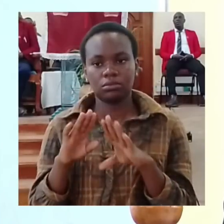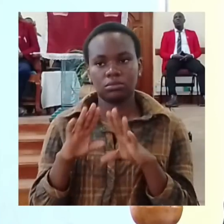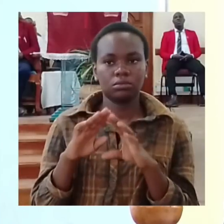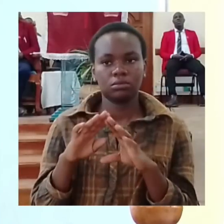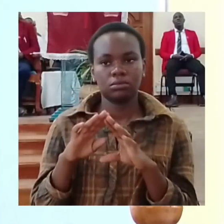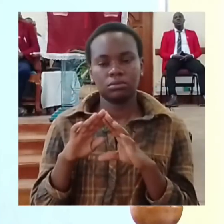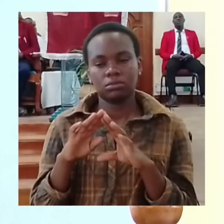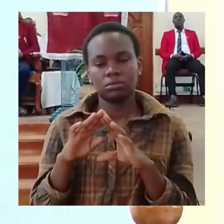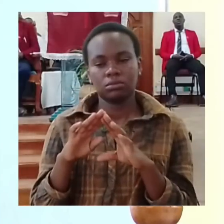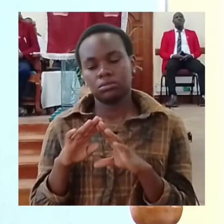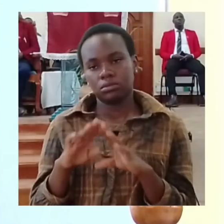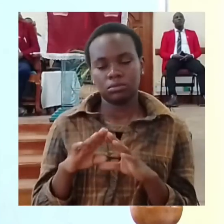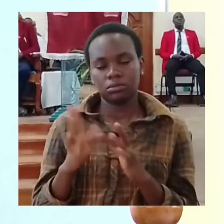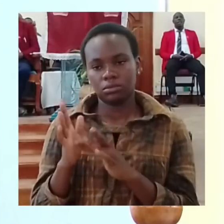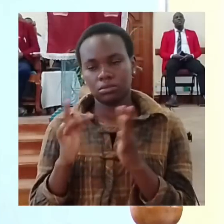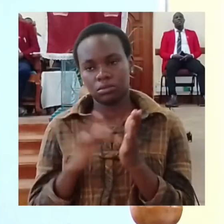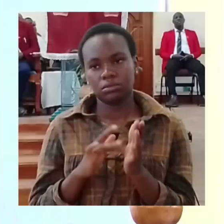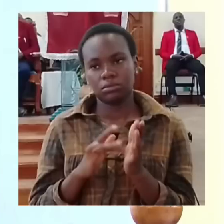kĩrathimo